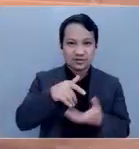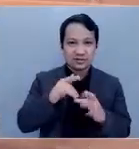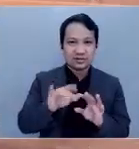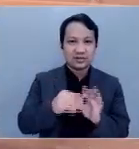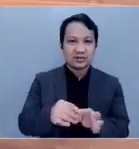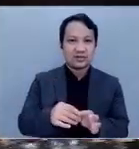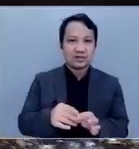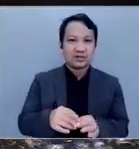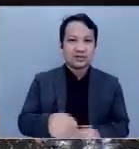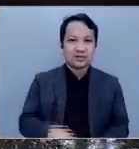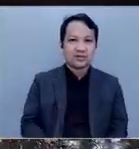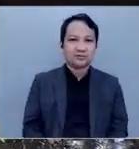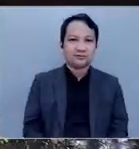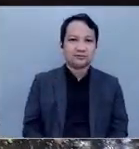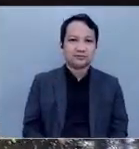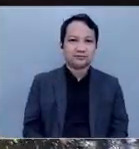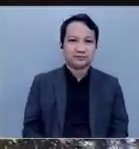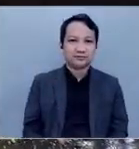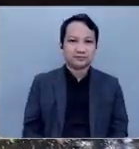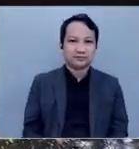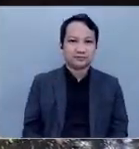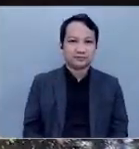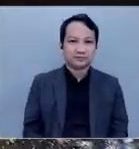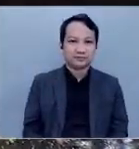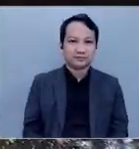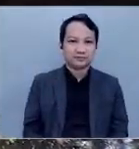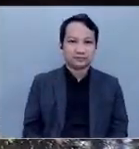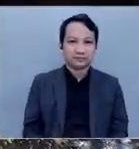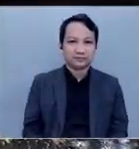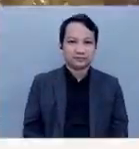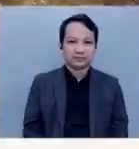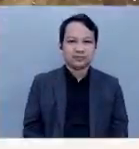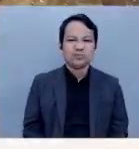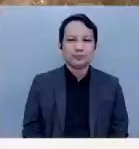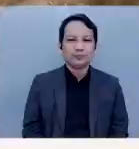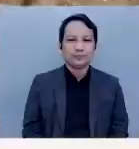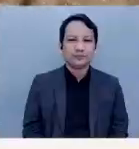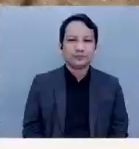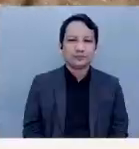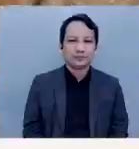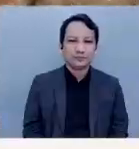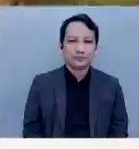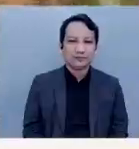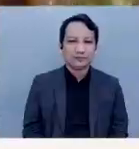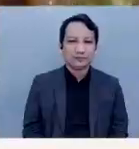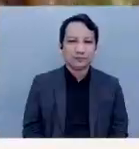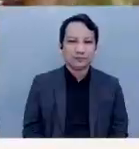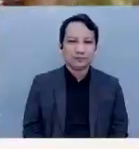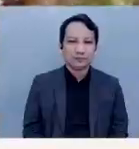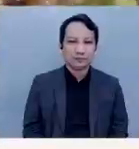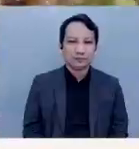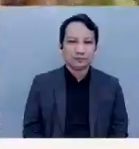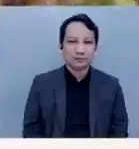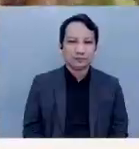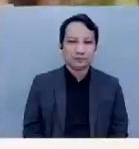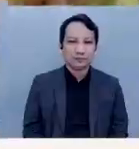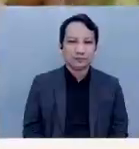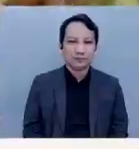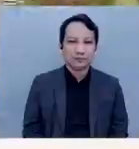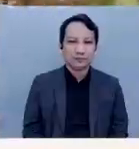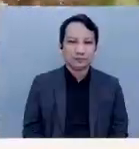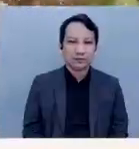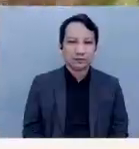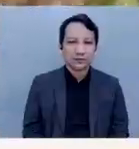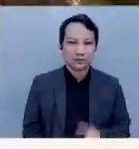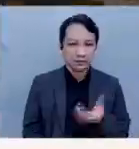ng konting tubig. Light sauce. Okay. So, ano yung ratio ng soy sauce tsaka tubig? Yan? Yung soy sauce natin